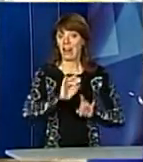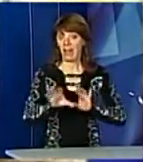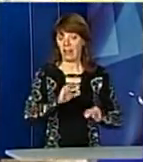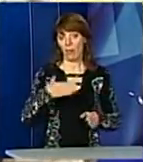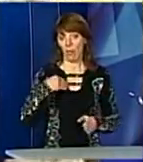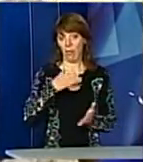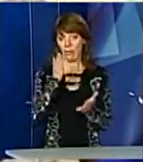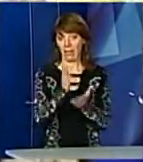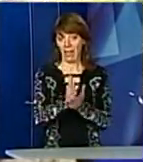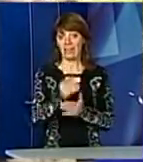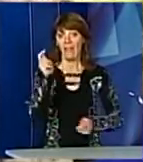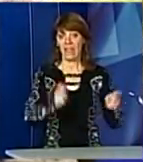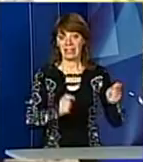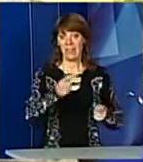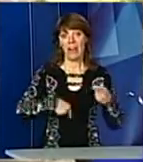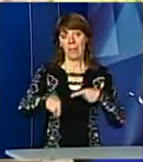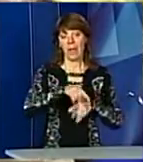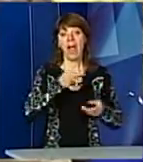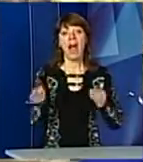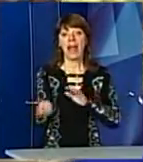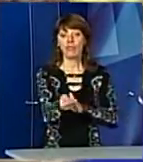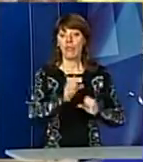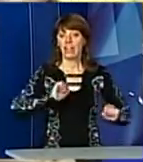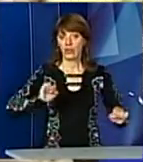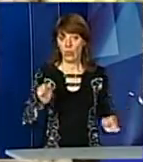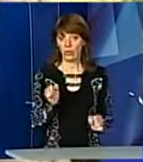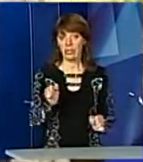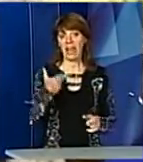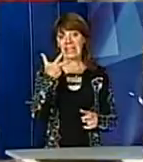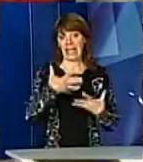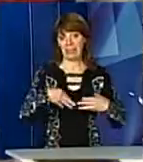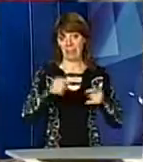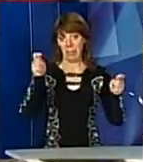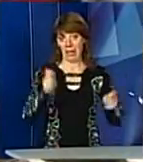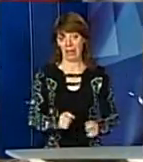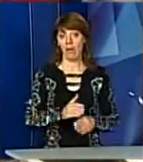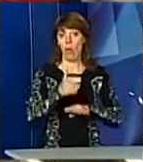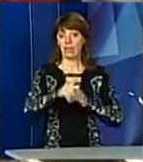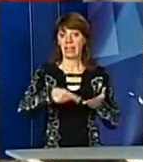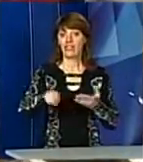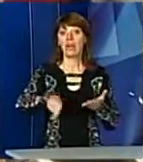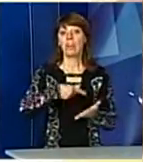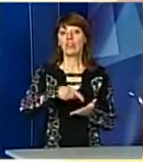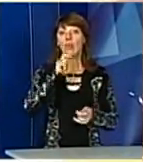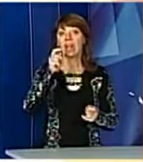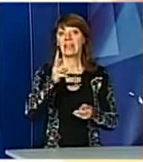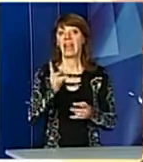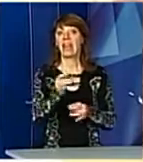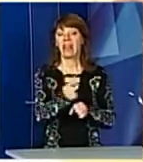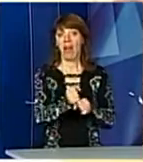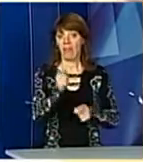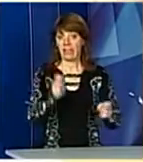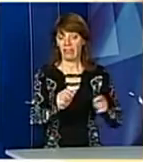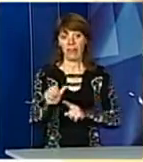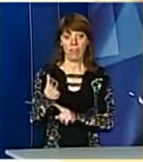Львові фестиваль, і ми заготували друзів, і нас 3 сім'ї приїхали. Гості з інших міст України, які на кавовому